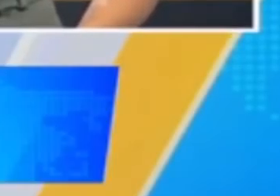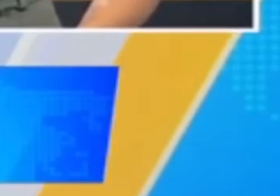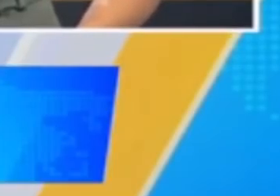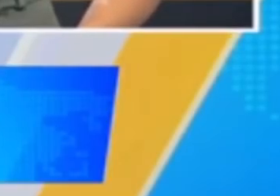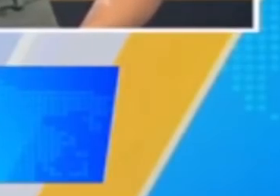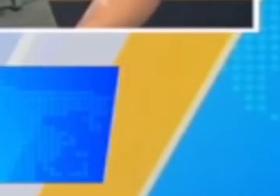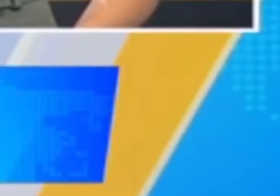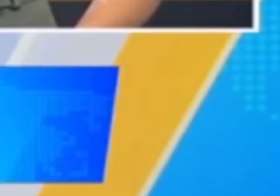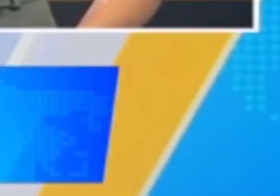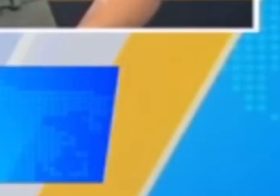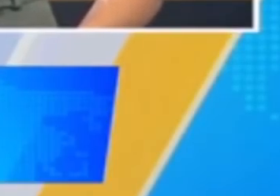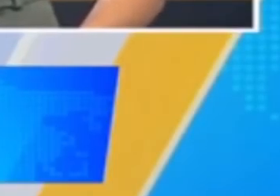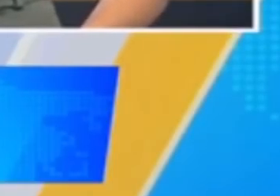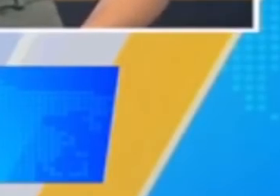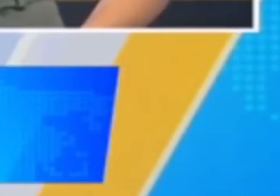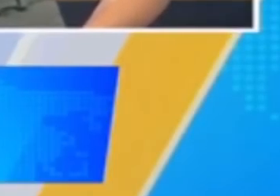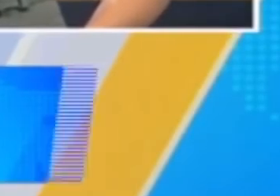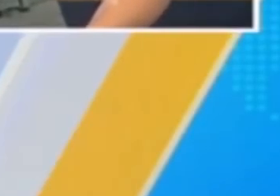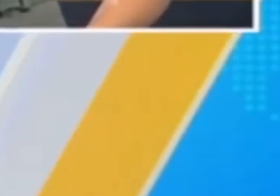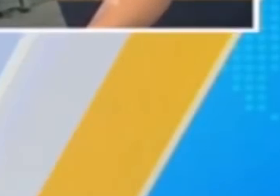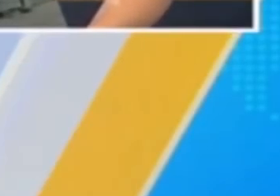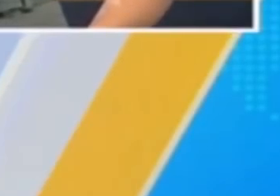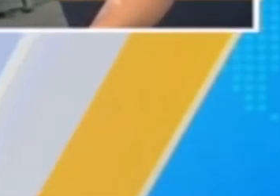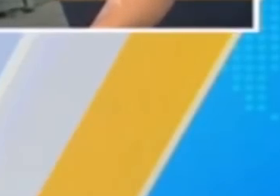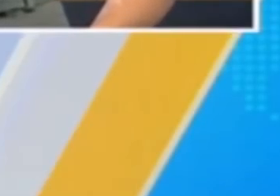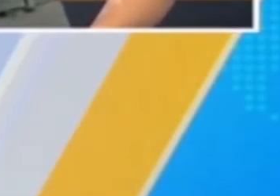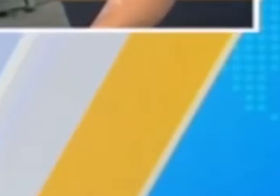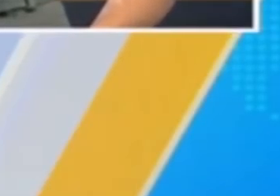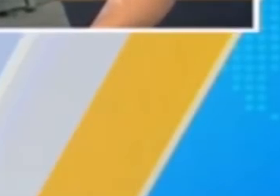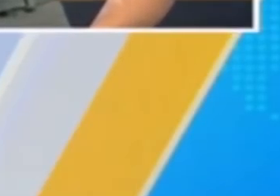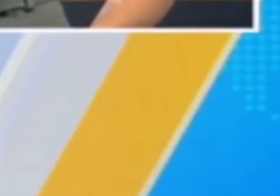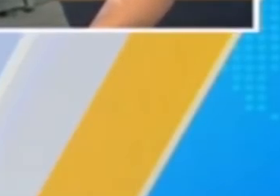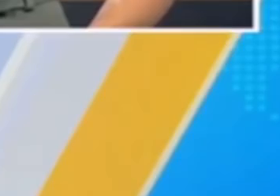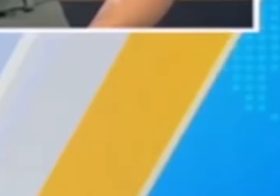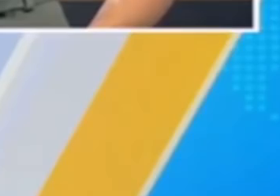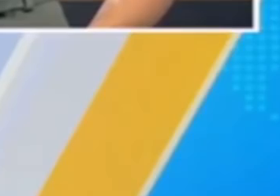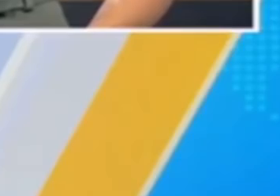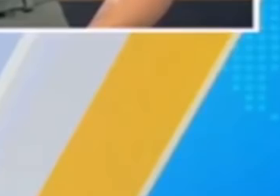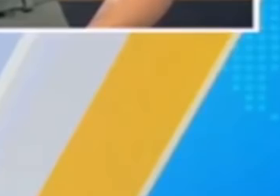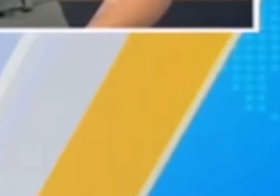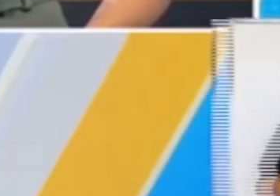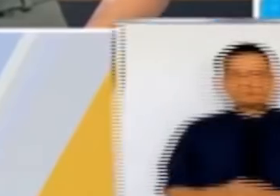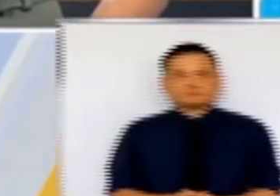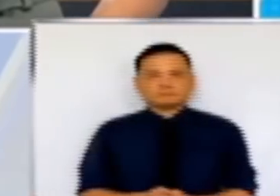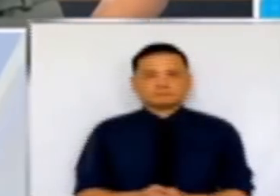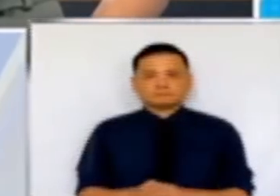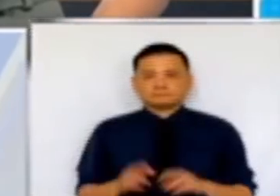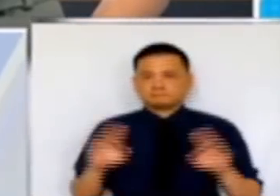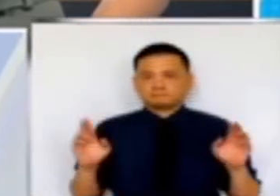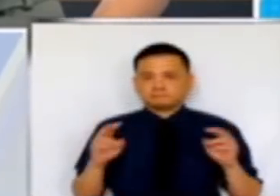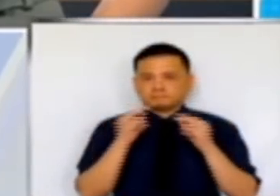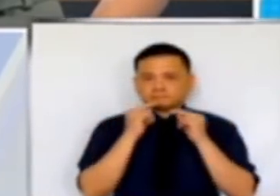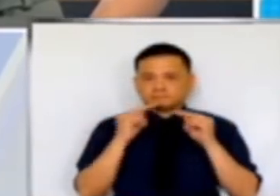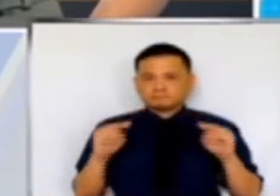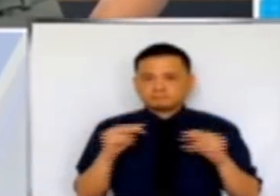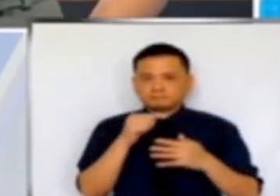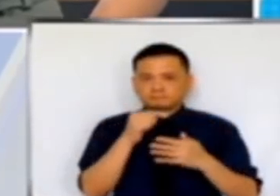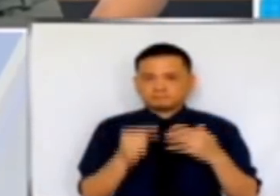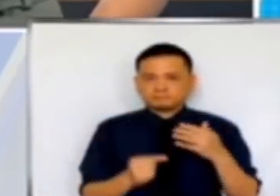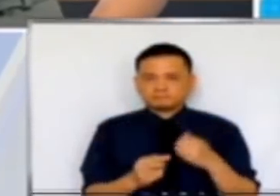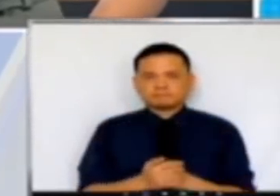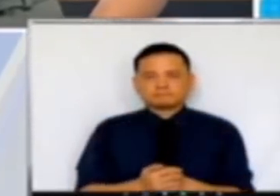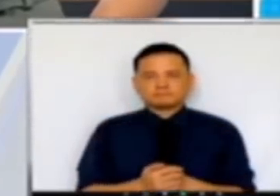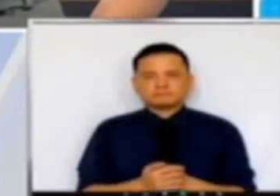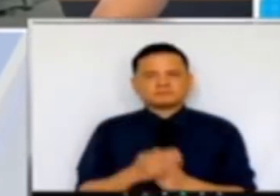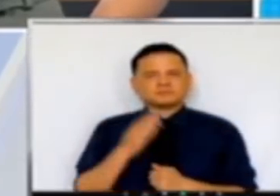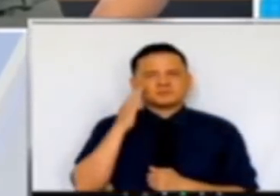Magandang tanghali po. Oras na para sa maiinit na balita. Pinapaalis ng China ang nakasadsad na barko ng Pilipinas na BRP Sierra